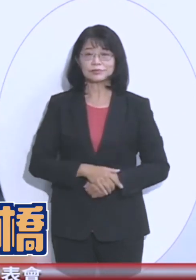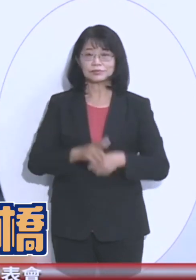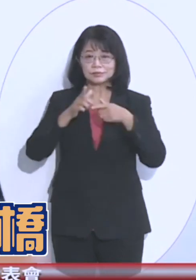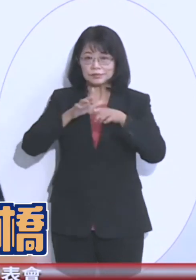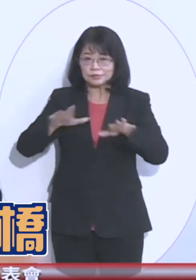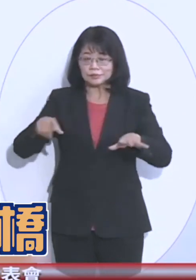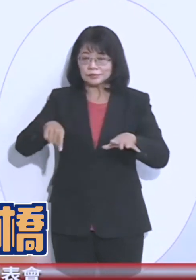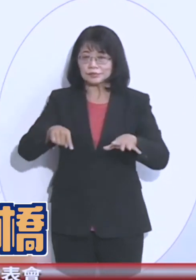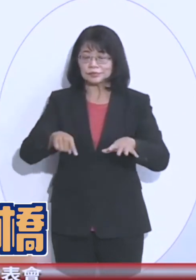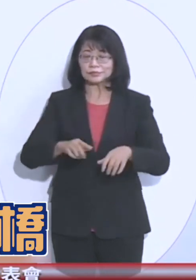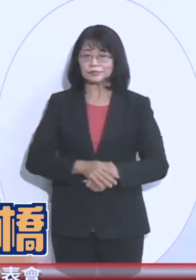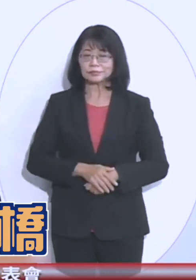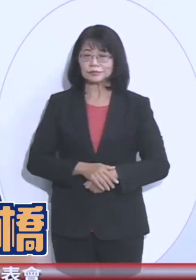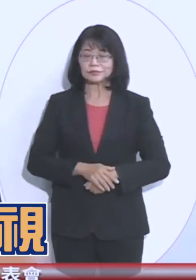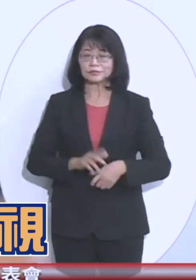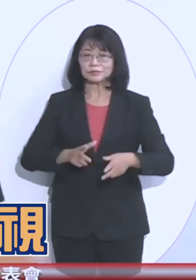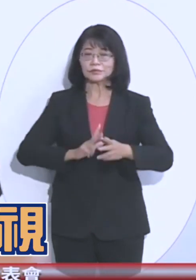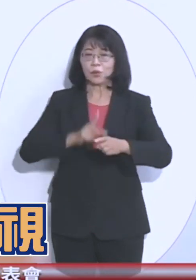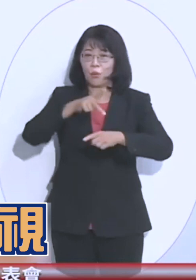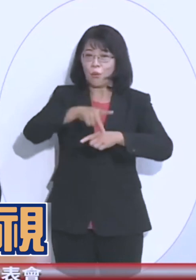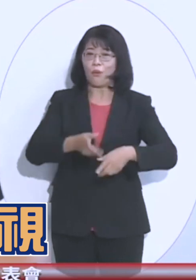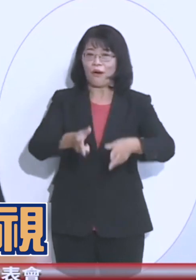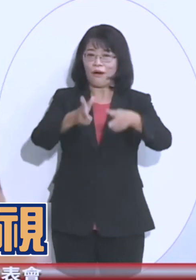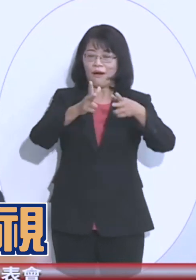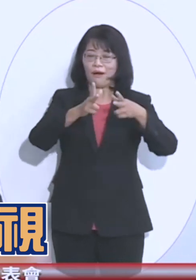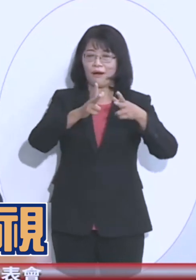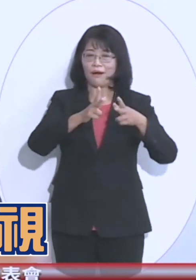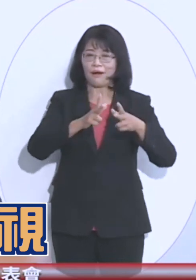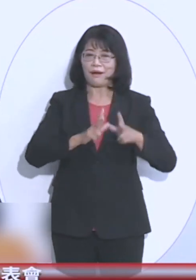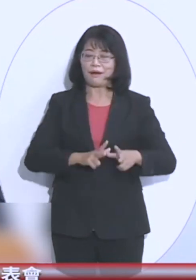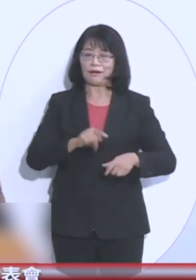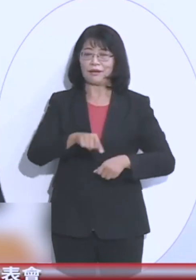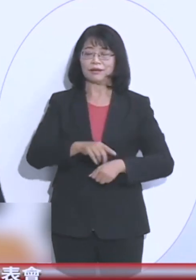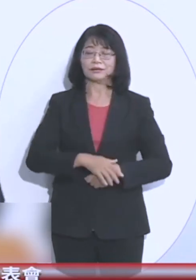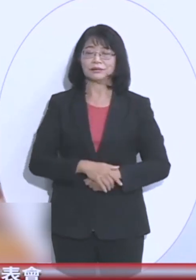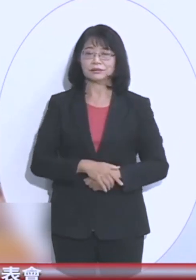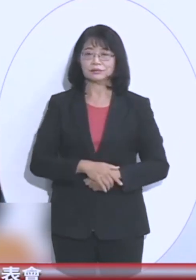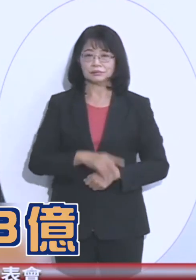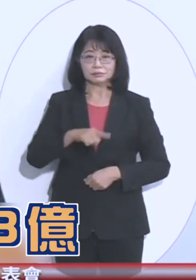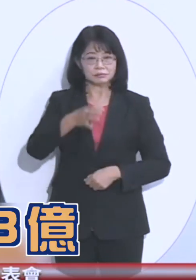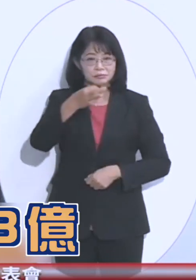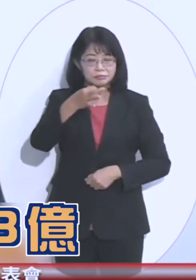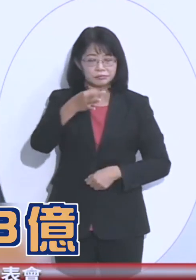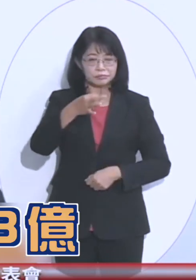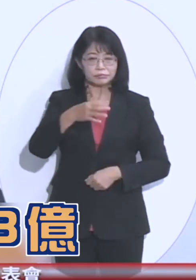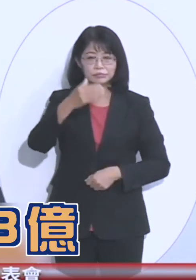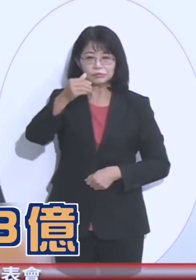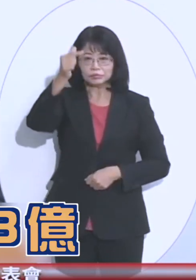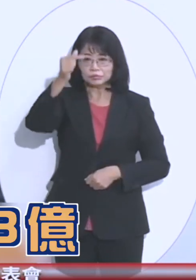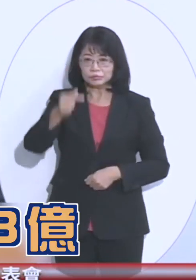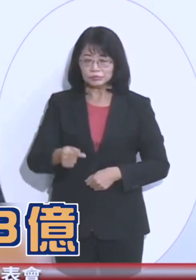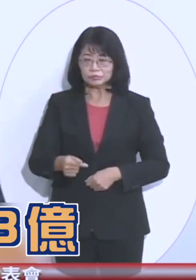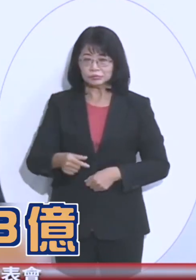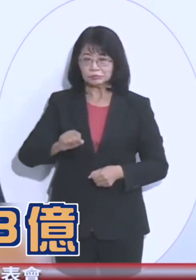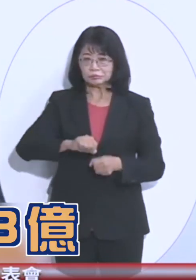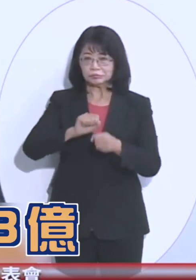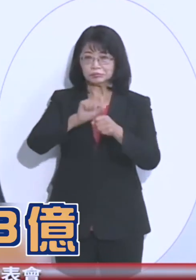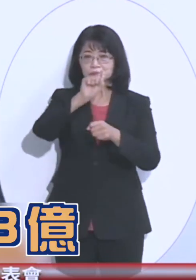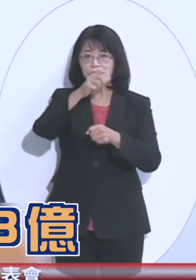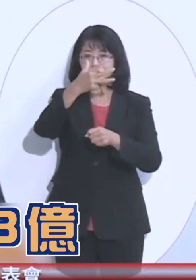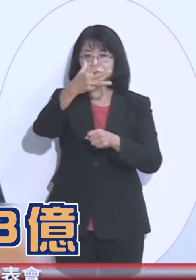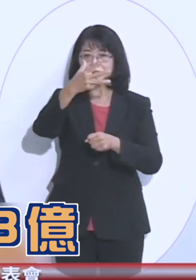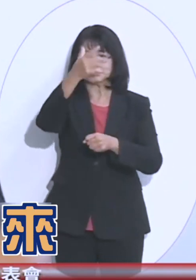港跨港大桥，我讲要重新审视，这条的经费对交易铺甲变